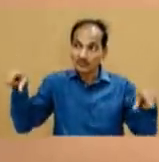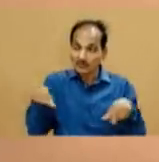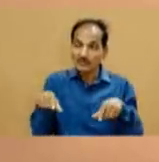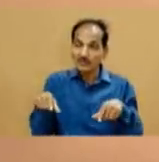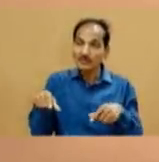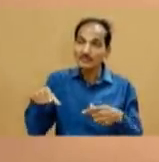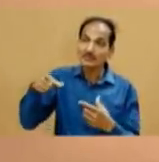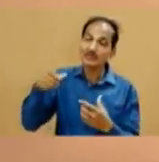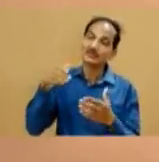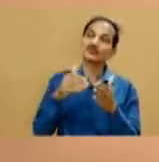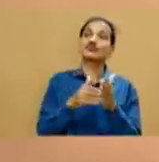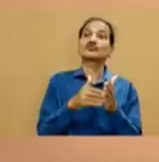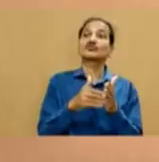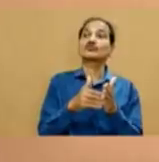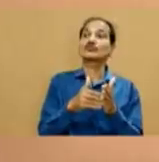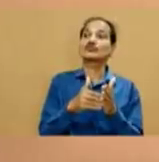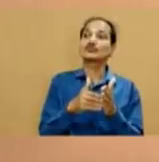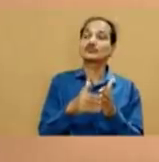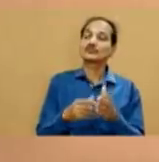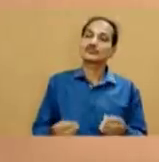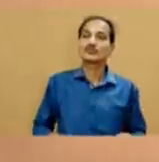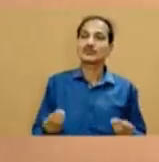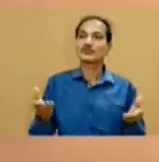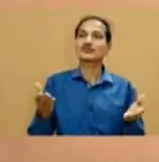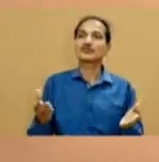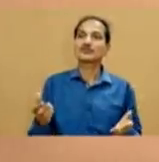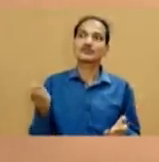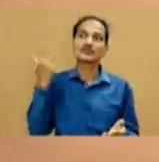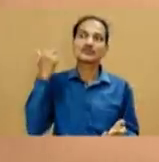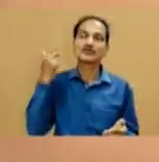ଭୟ ରହିଛି। କାଲି ଆପଣଙ୍କୁ କହିଥିଲି କଣ୍ଟେନମେଣ୍ଟ ଜୋନ୍ କ'ଣ।